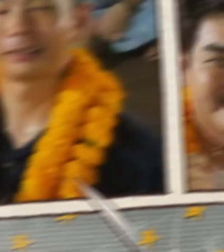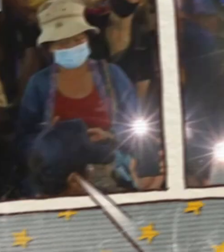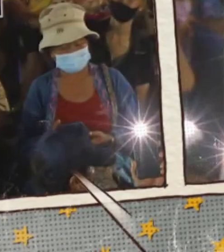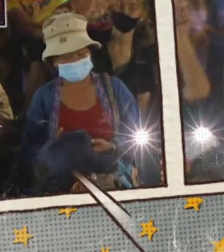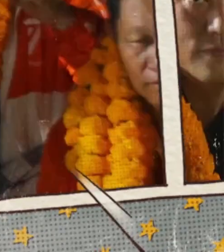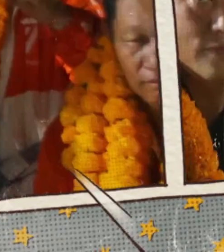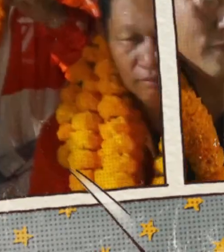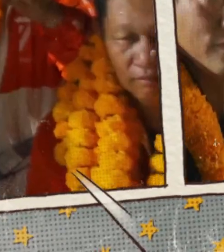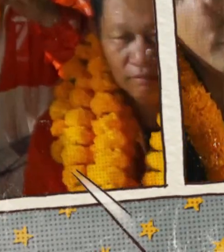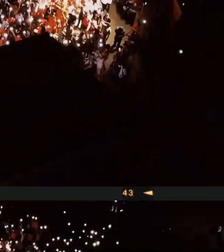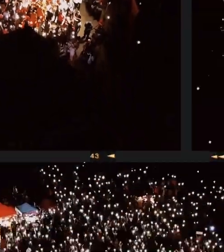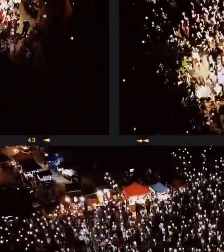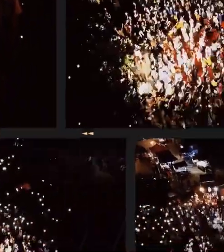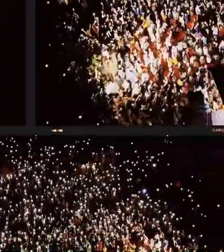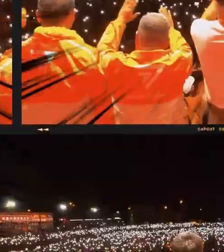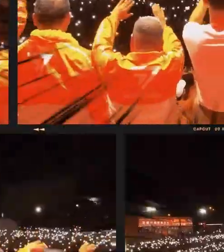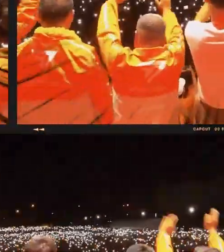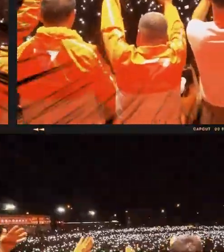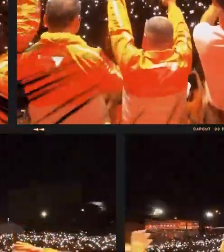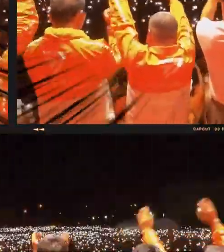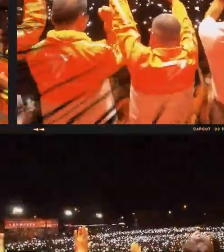เกแนั้น